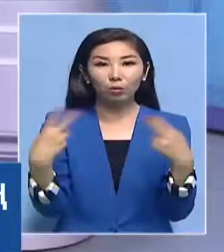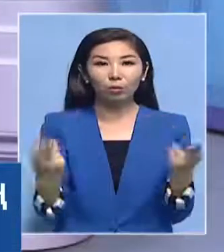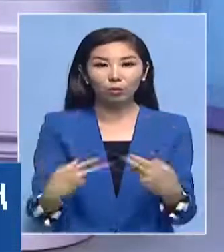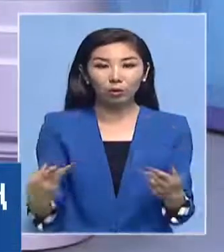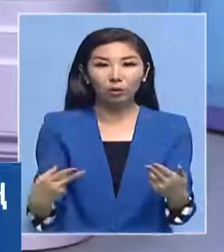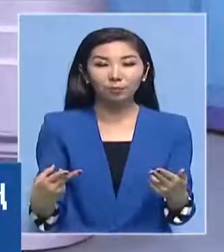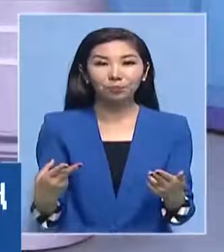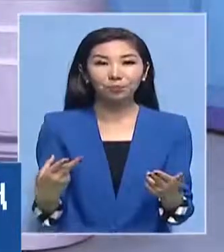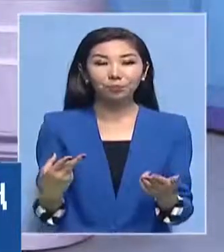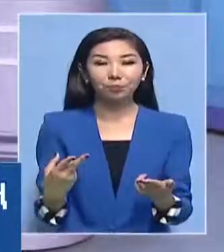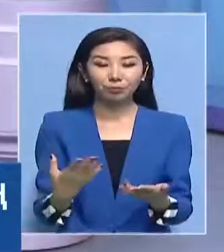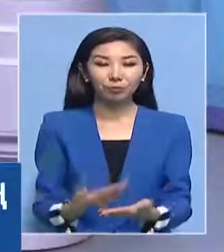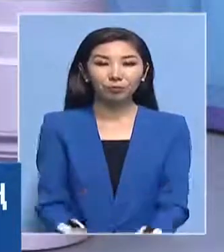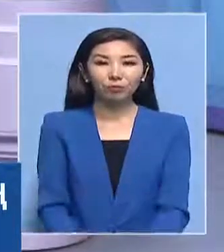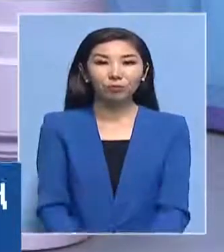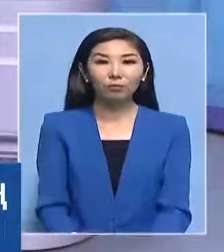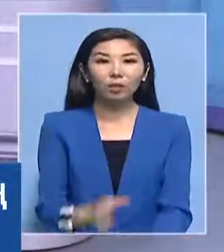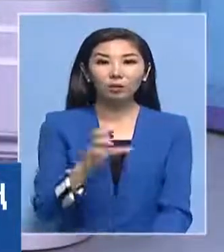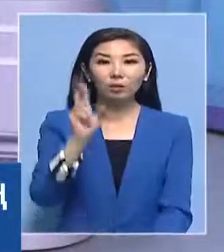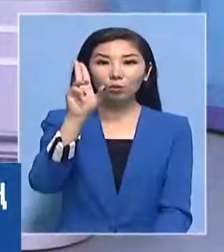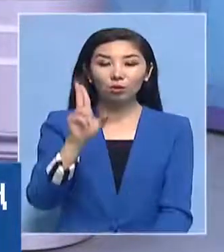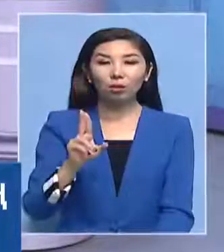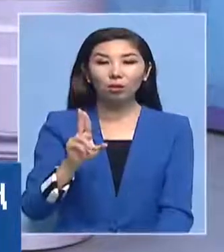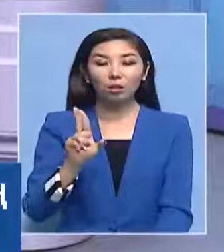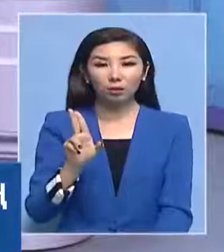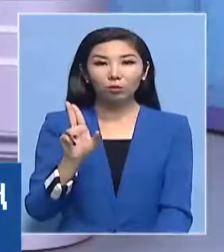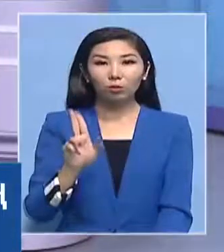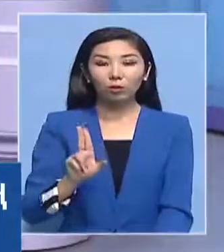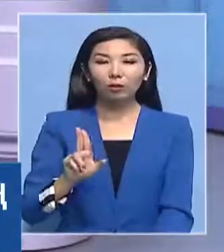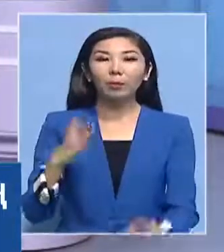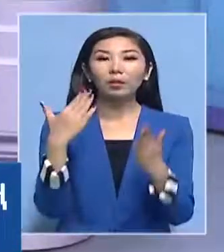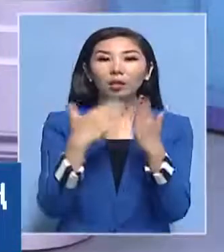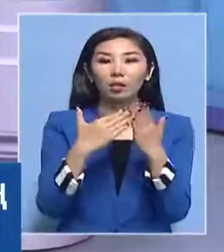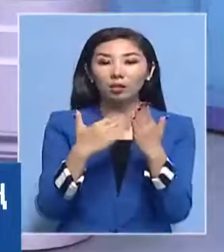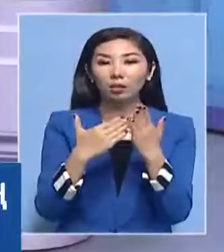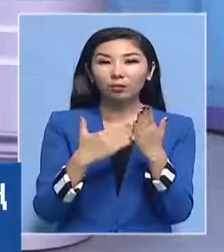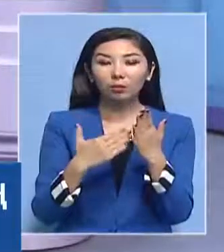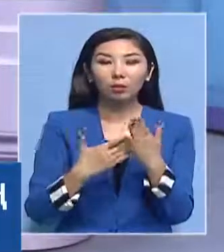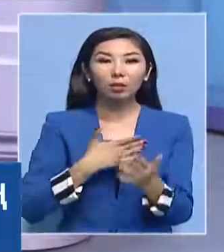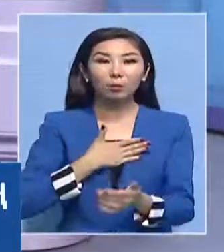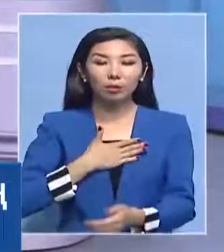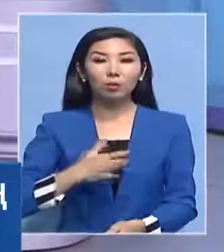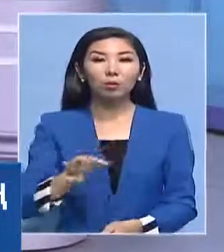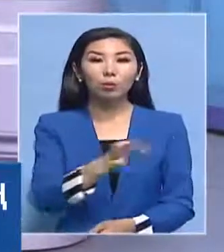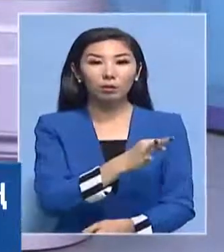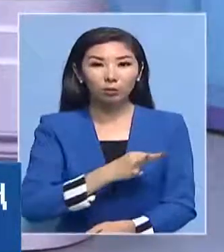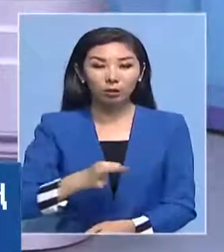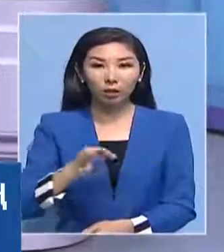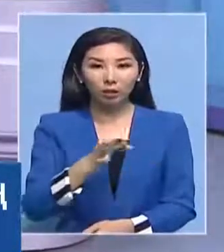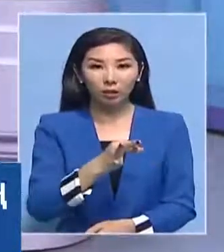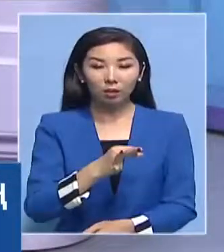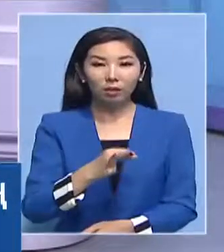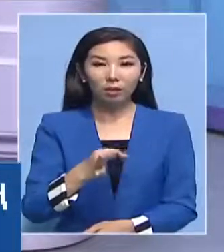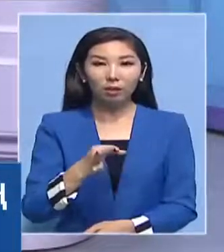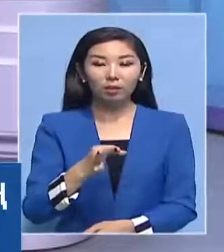бар. Осы әлеуметтік әріптестердің форматтары осы біздің облыста, осы